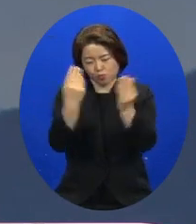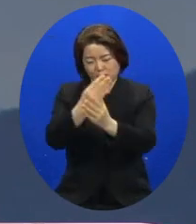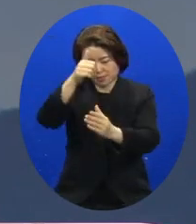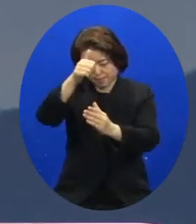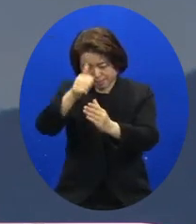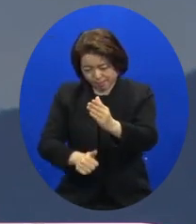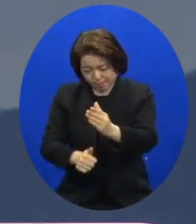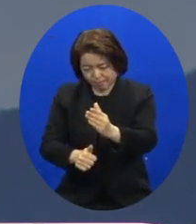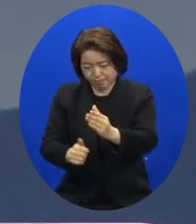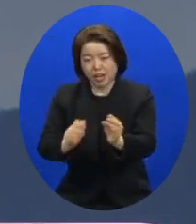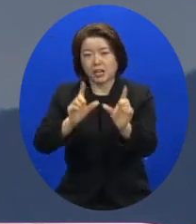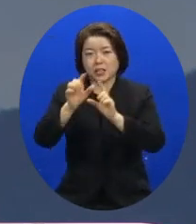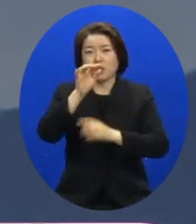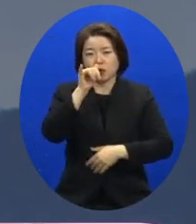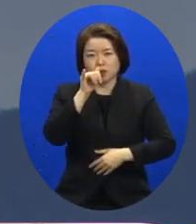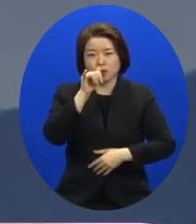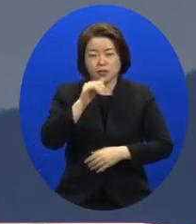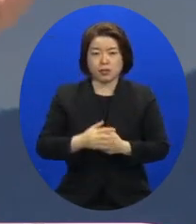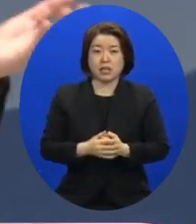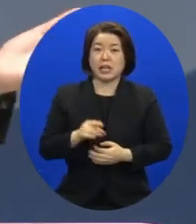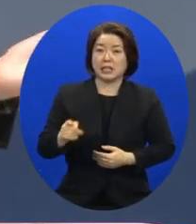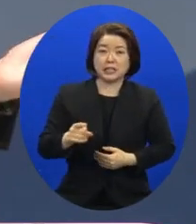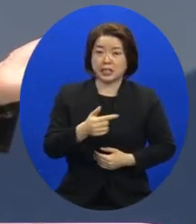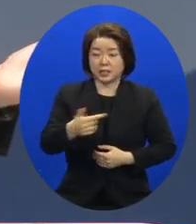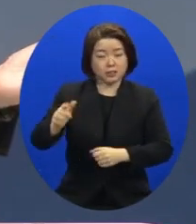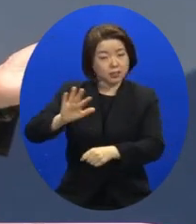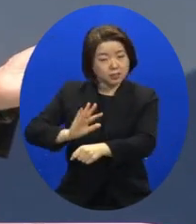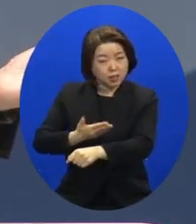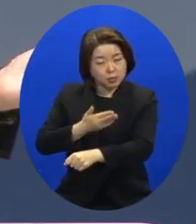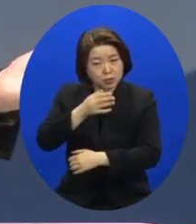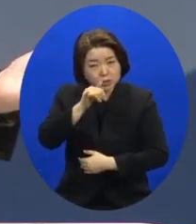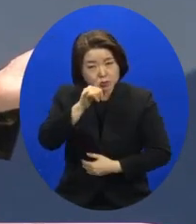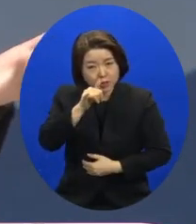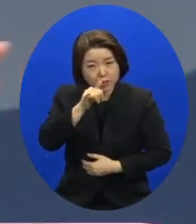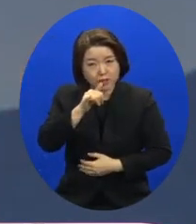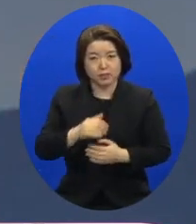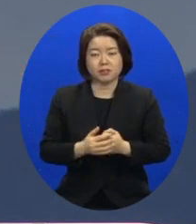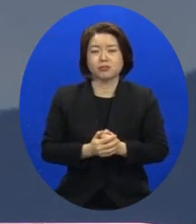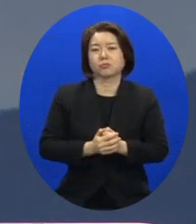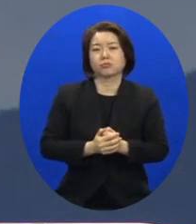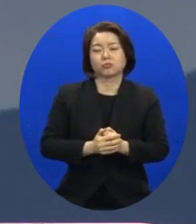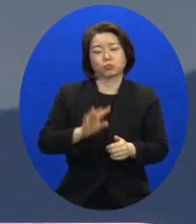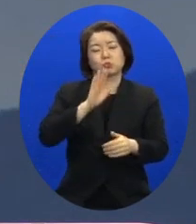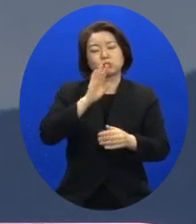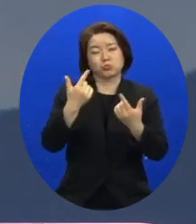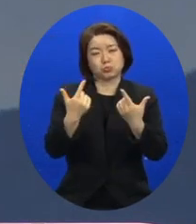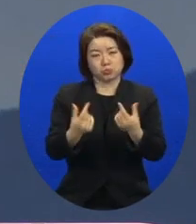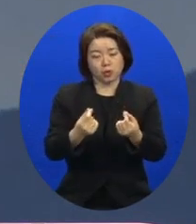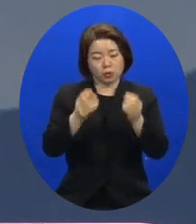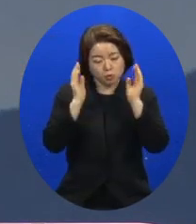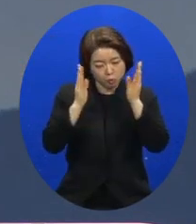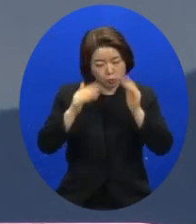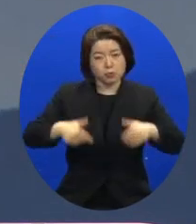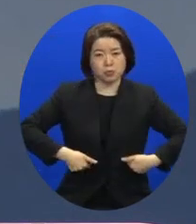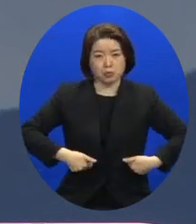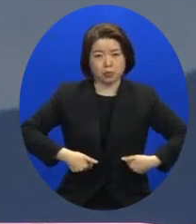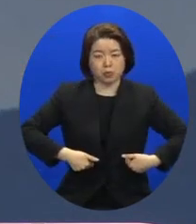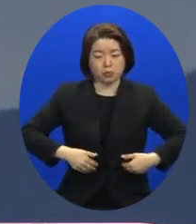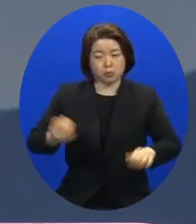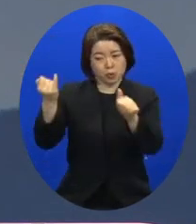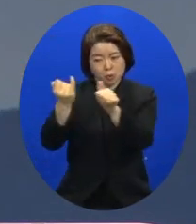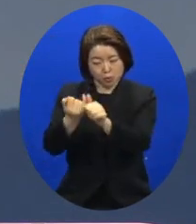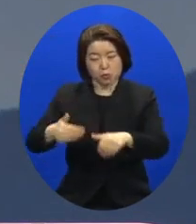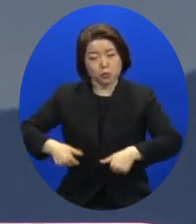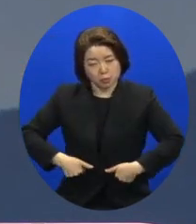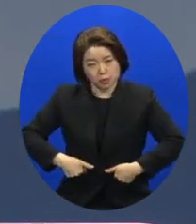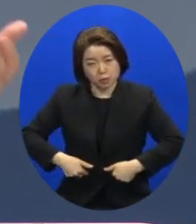수는 있습니다. 그게 뭐 크게 잘못된 것입니까? 아니 당연히 공부도 해야 되고 결혼도 해야